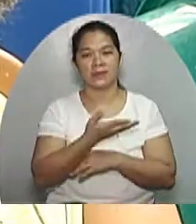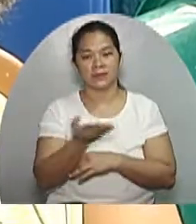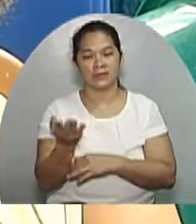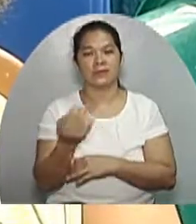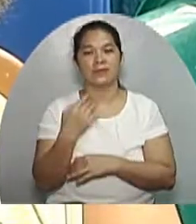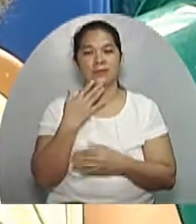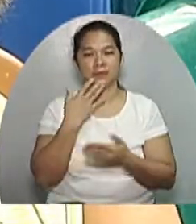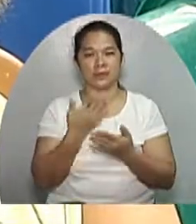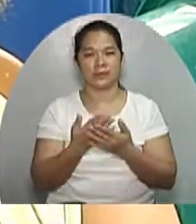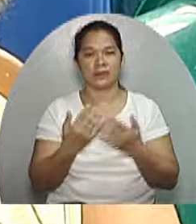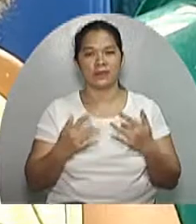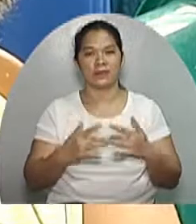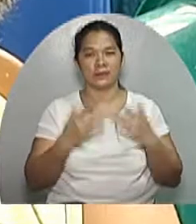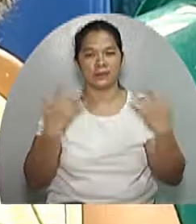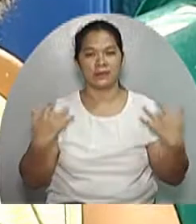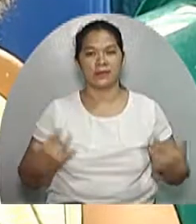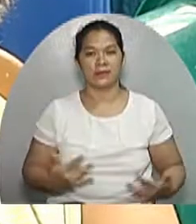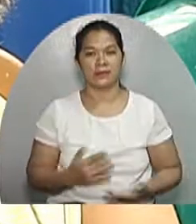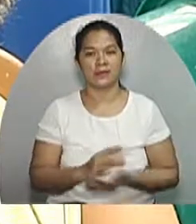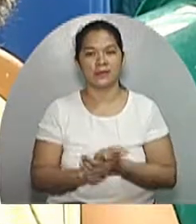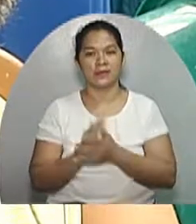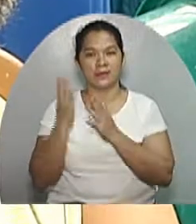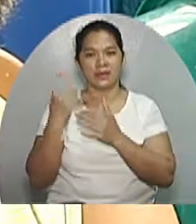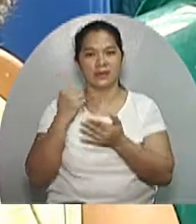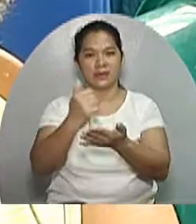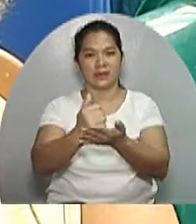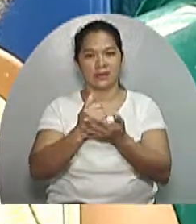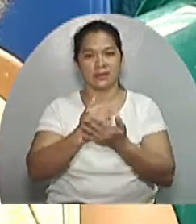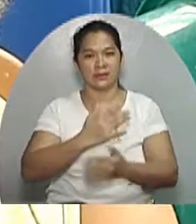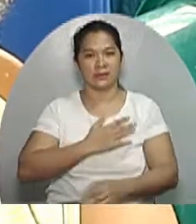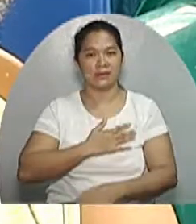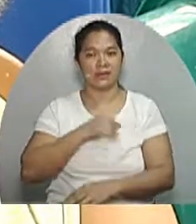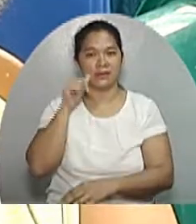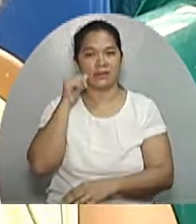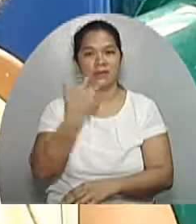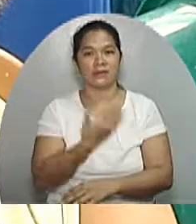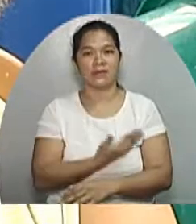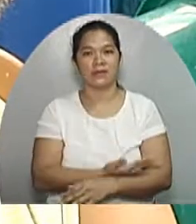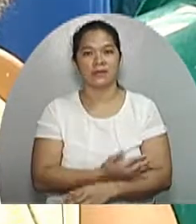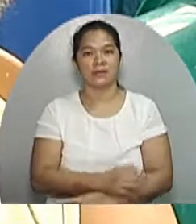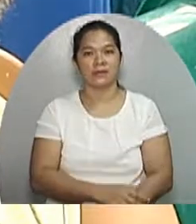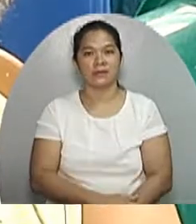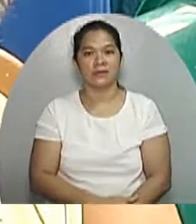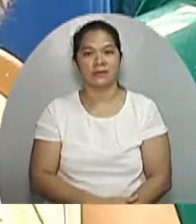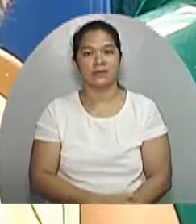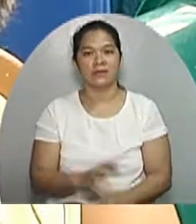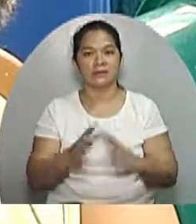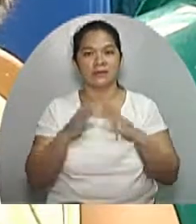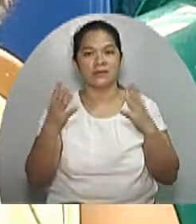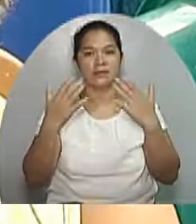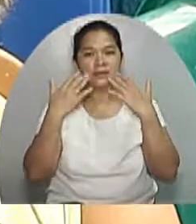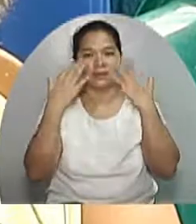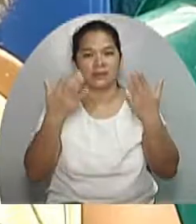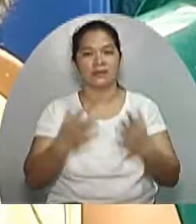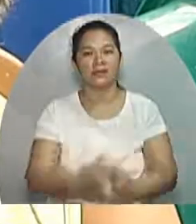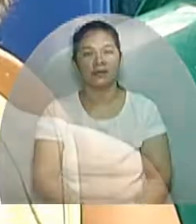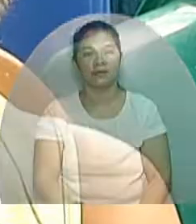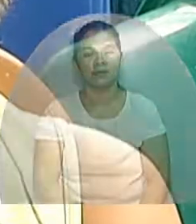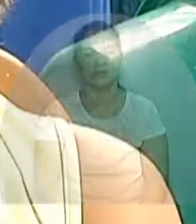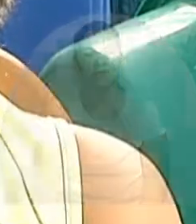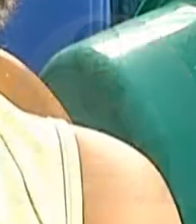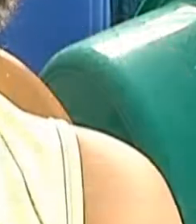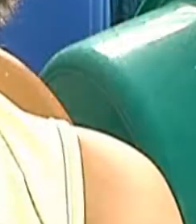Sana po sa may mamagandang kalooban, sana niyo matulungan yung aking anak. Maraming salamat po.